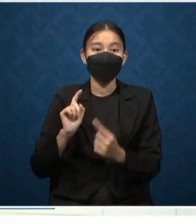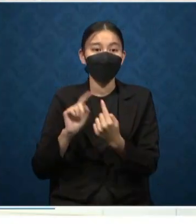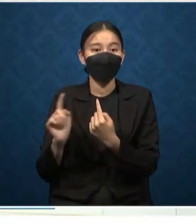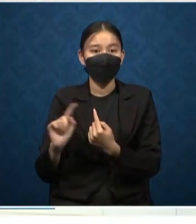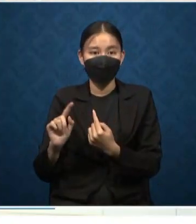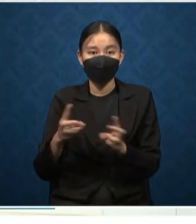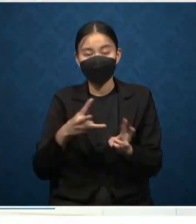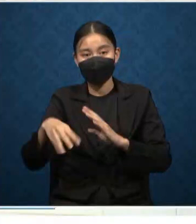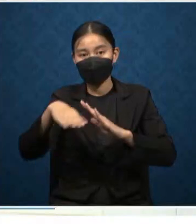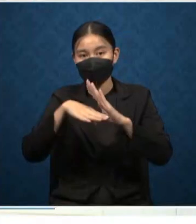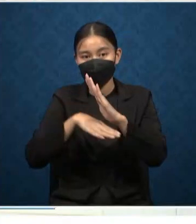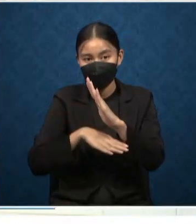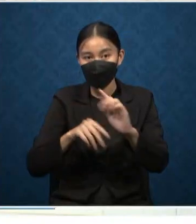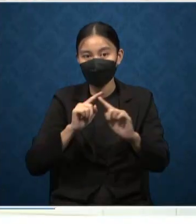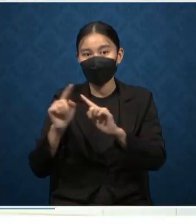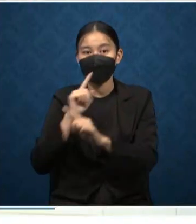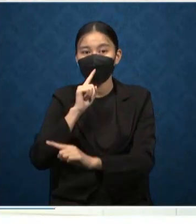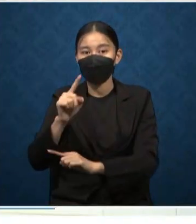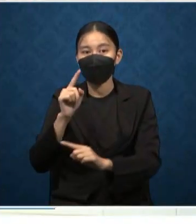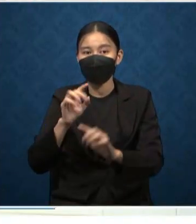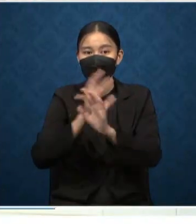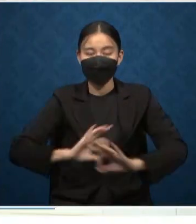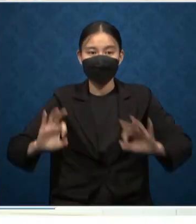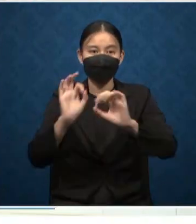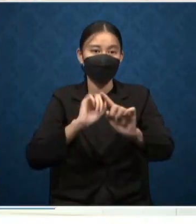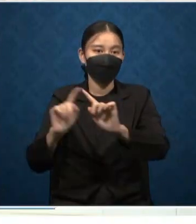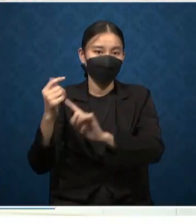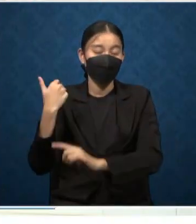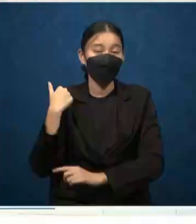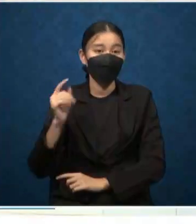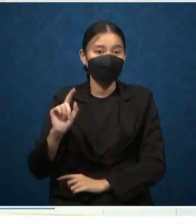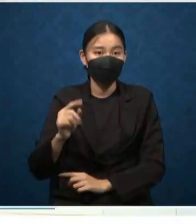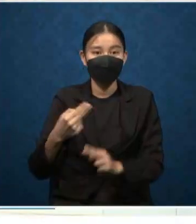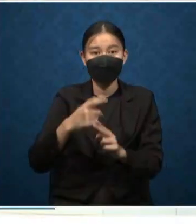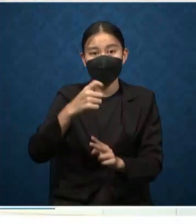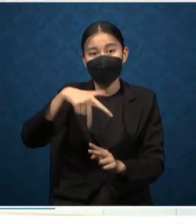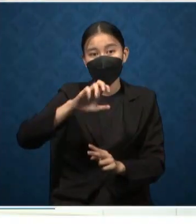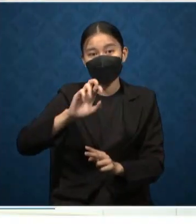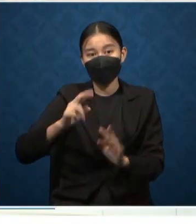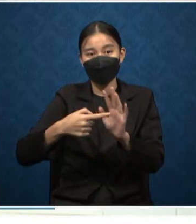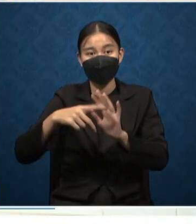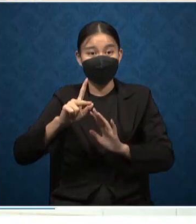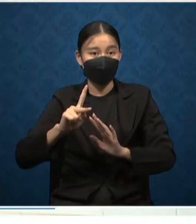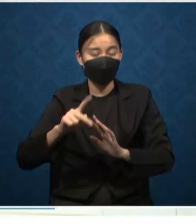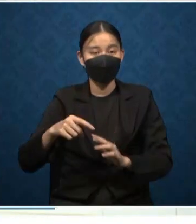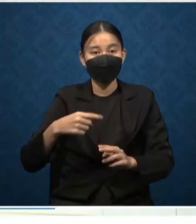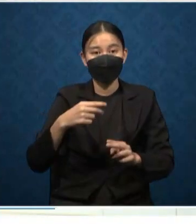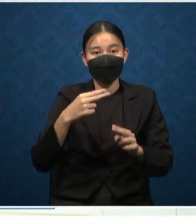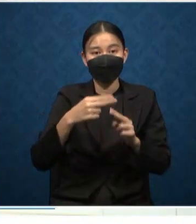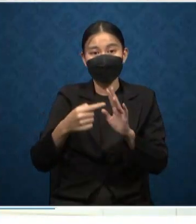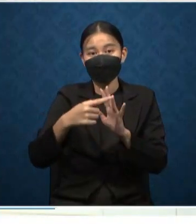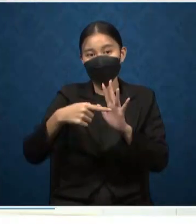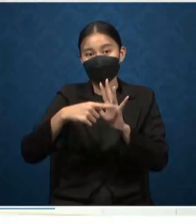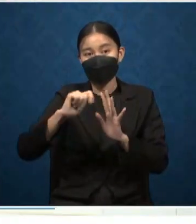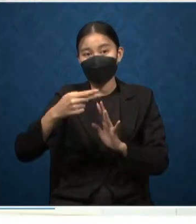แนวทาง การเดมๆการคดีสำคัญต่ๆไม่วาจะเปนเรื่องข escal cr ในไภธรักษ์ในแนไย ในphem AI